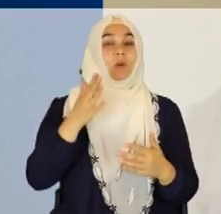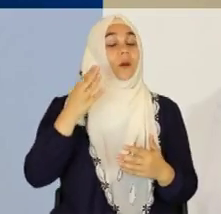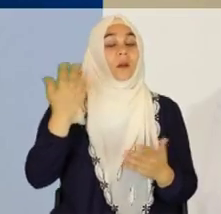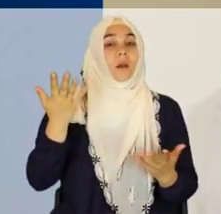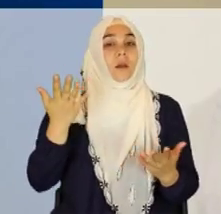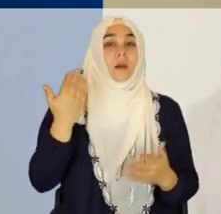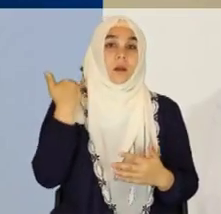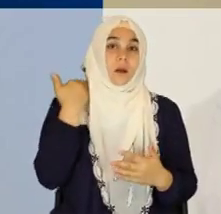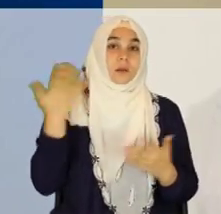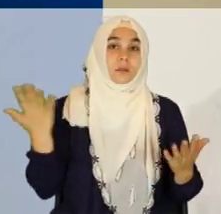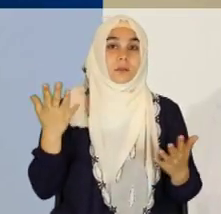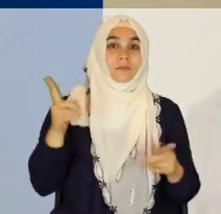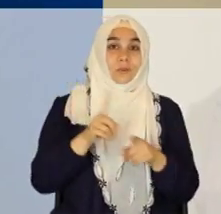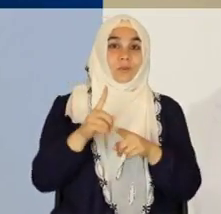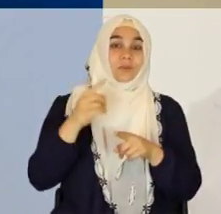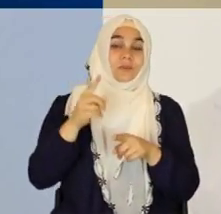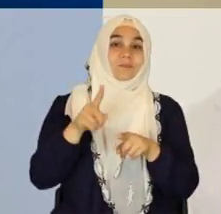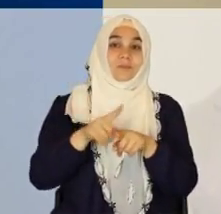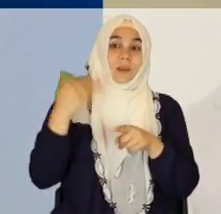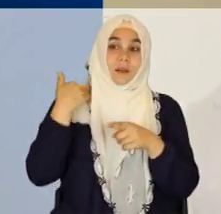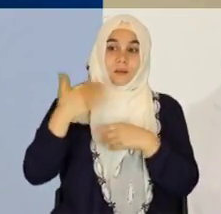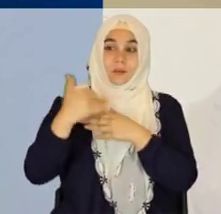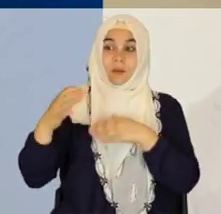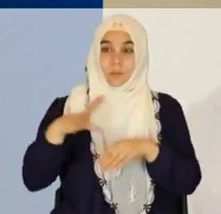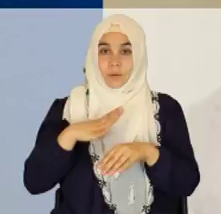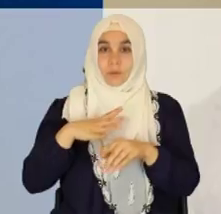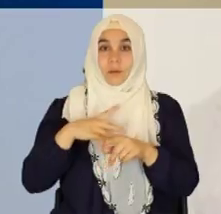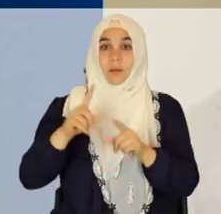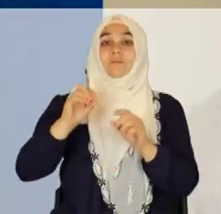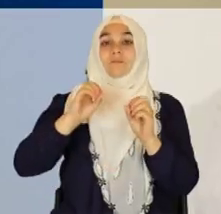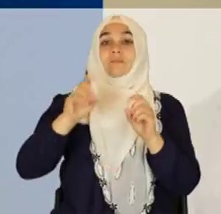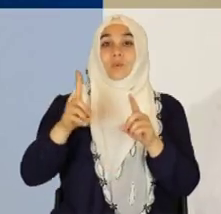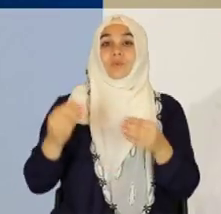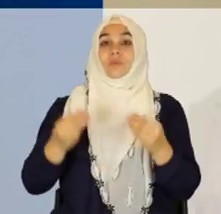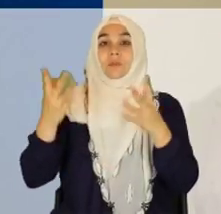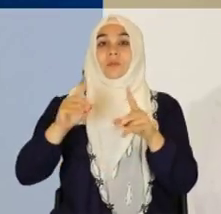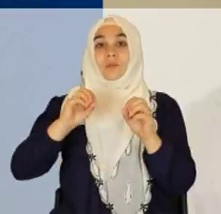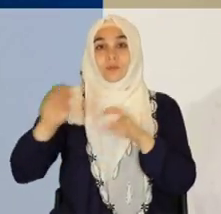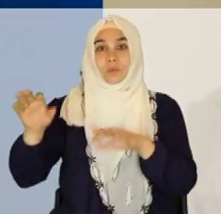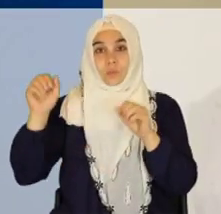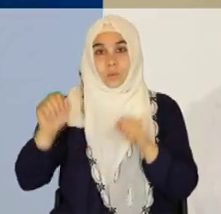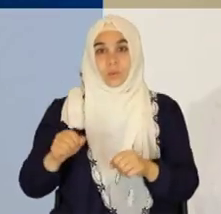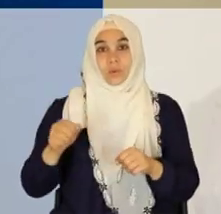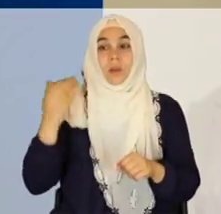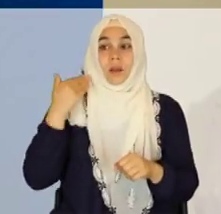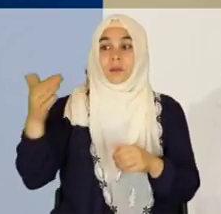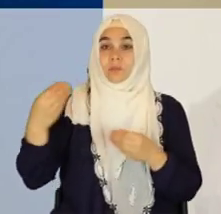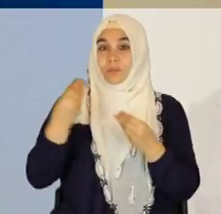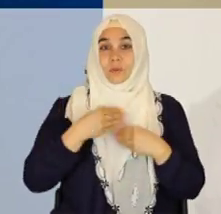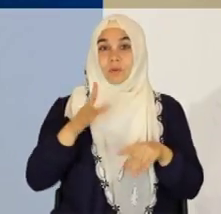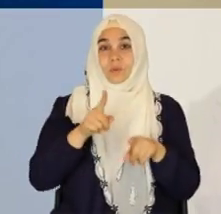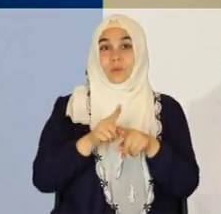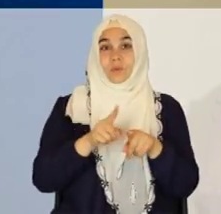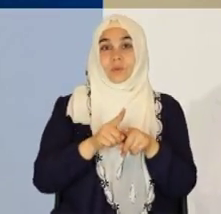Haliga qarzini ustidan kechib yorsam bo'ladimi degani shu. O'zi qarzini ololmay yuribdi u. Bermayapti u odam. Shuni